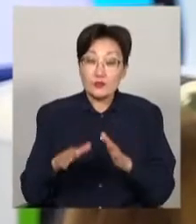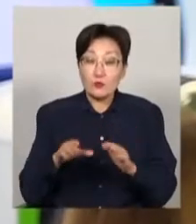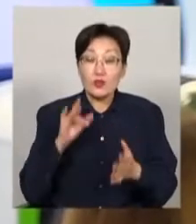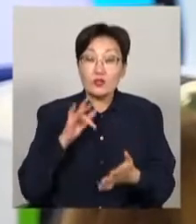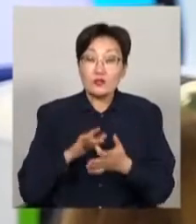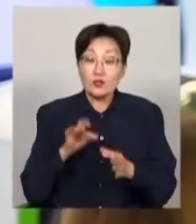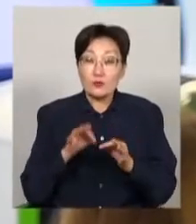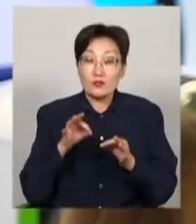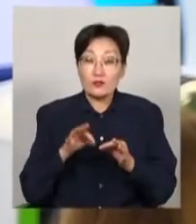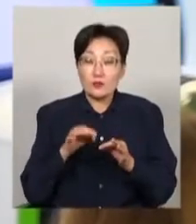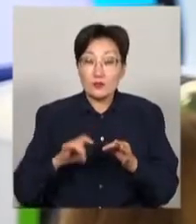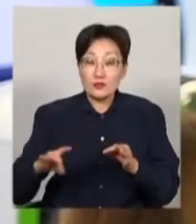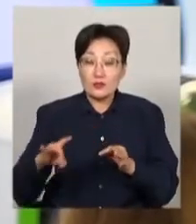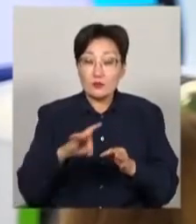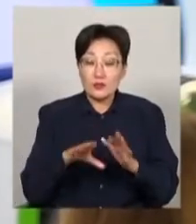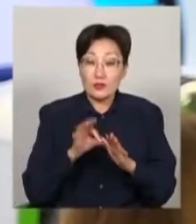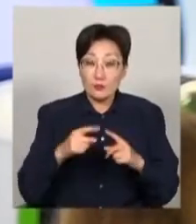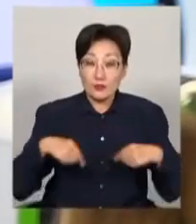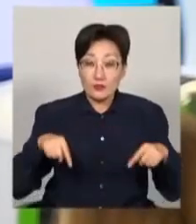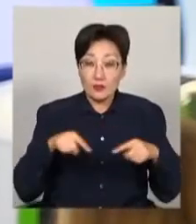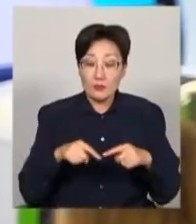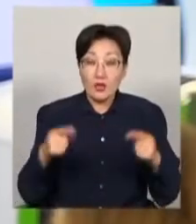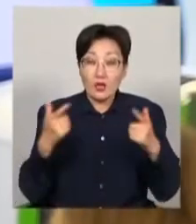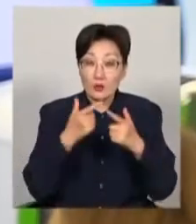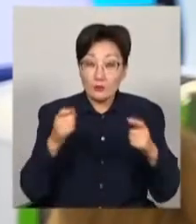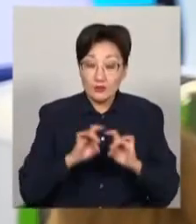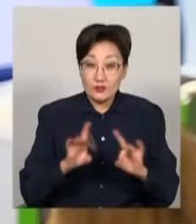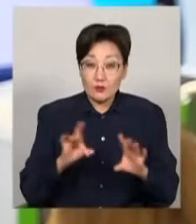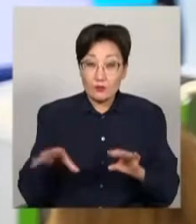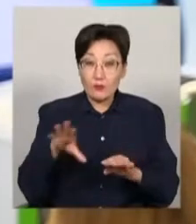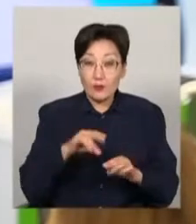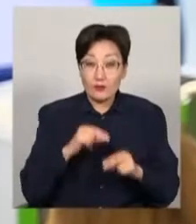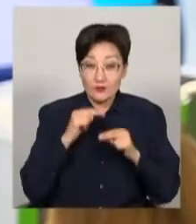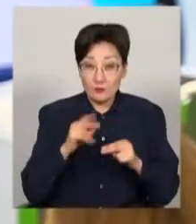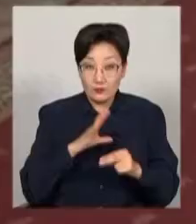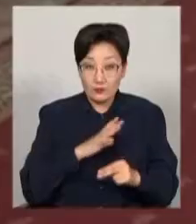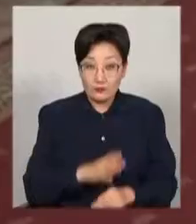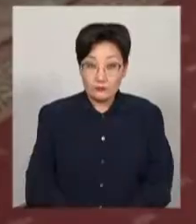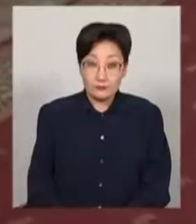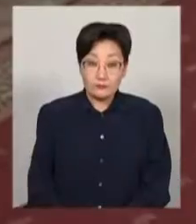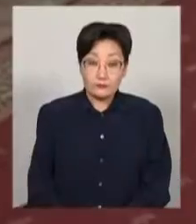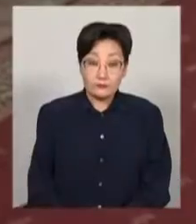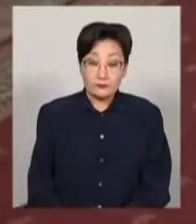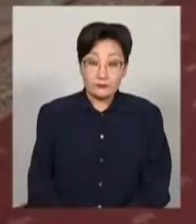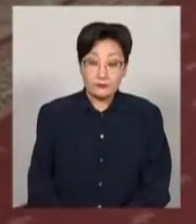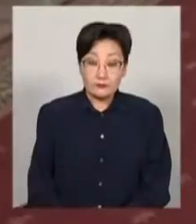және өңірлік сайлау комитеттері дауыс берушілерді ақпараттандырып отыру үшін бар күшін салған.